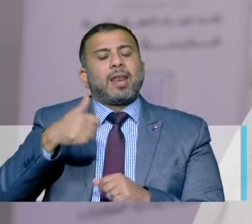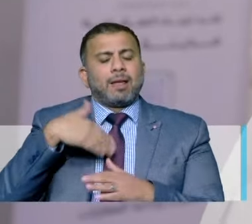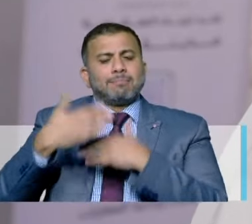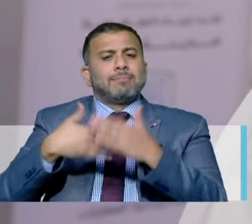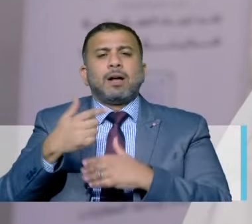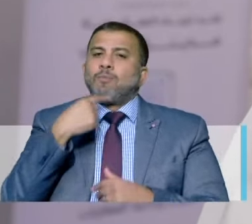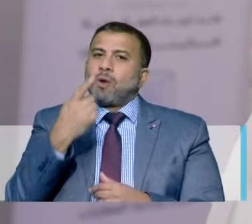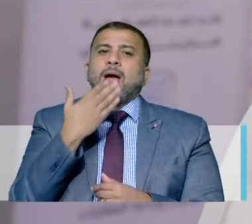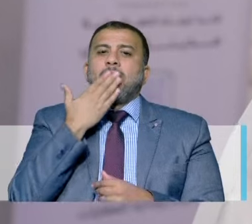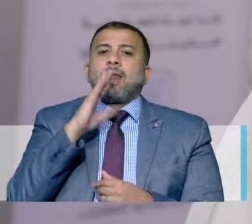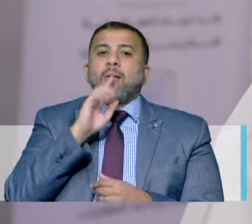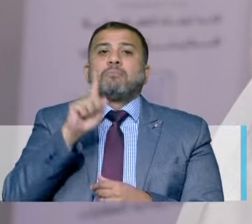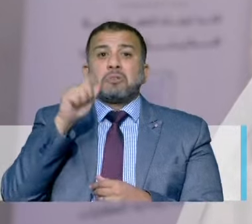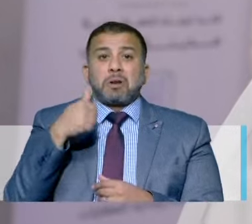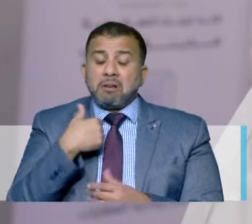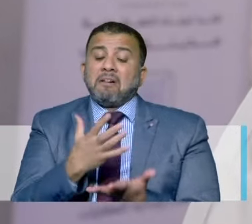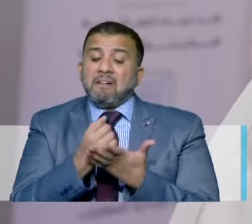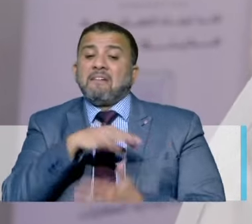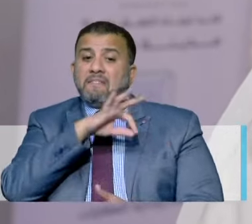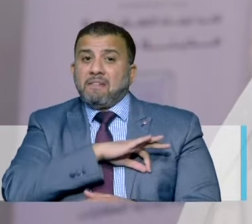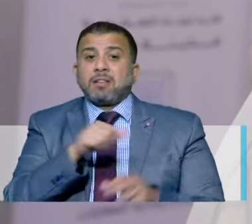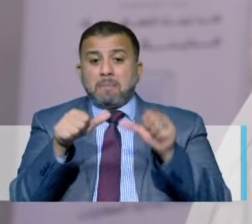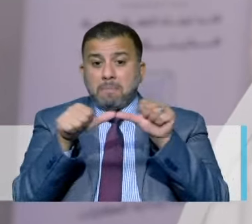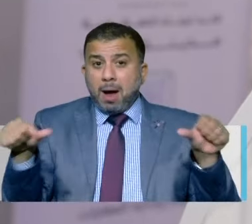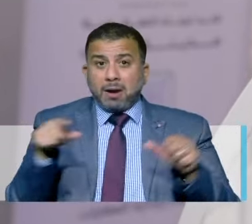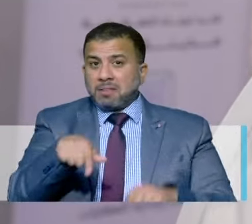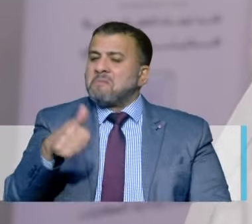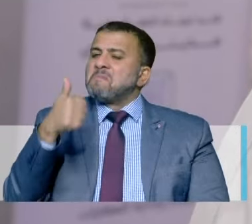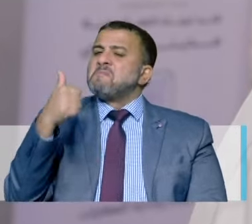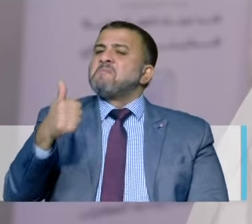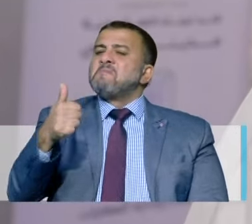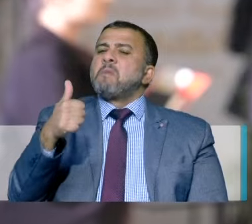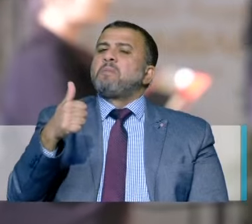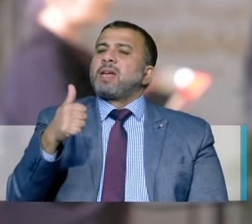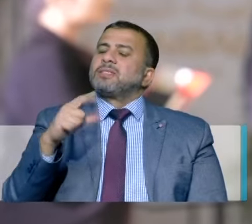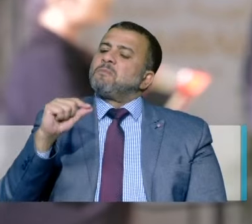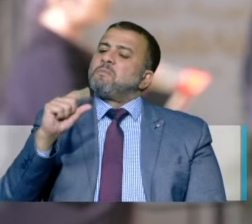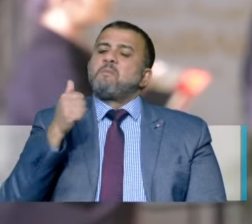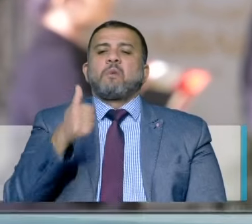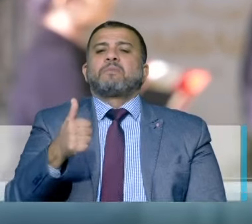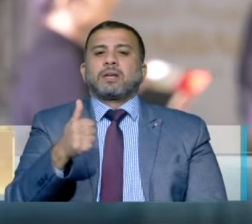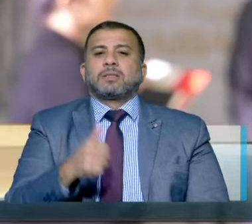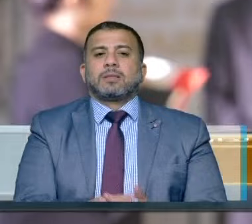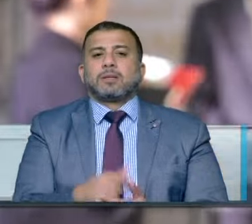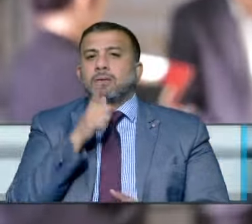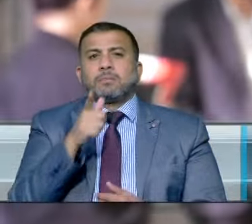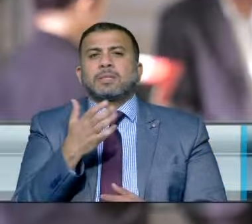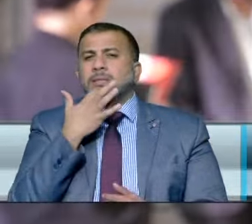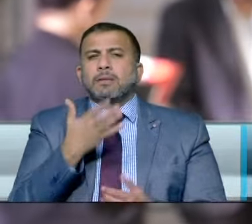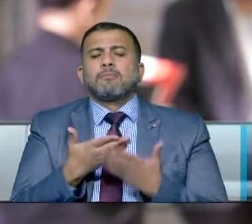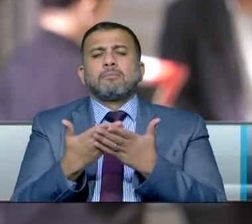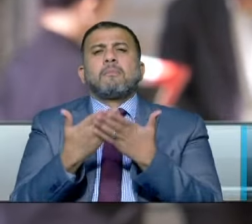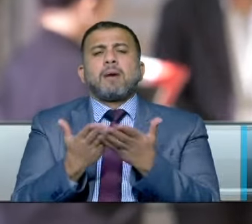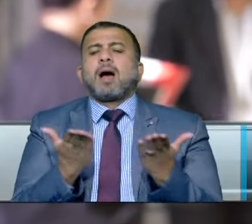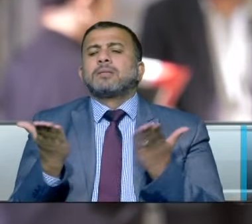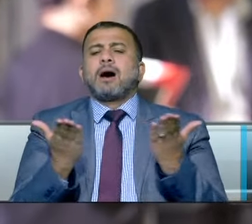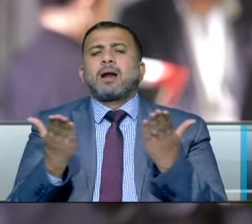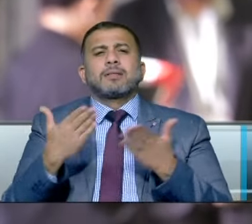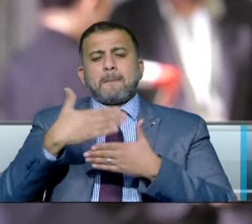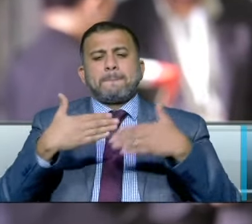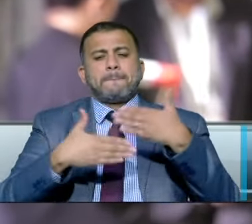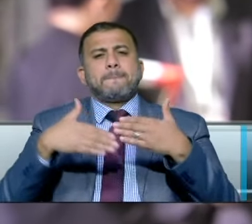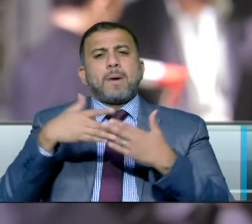ومشاركتنا الحمد لله بالعكس استفدنا، والمعرض جدا ممتاز والتنظيم جدا ممتاز. التسهيلات اللي موجودة من إدارة المعرض وكمان